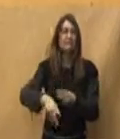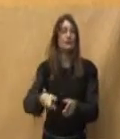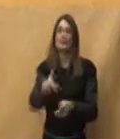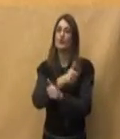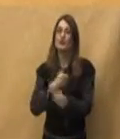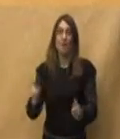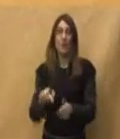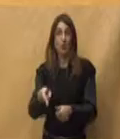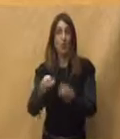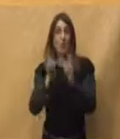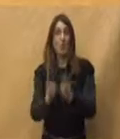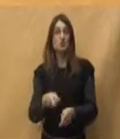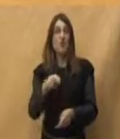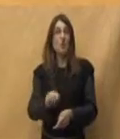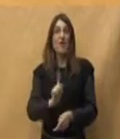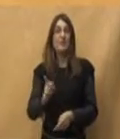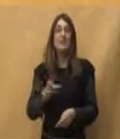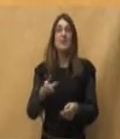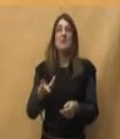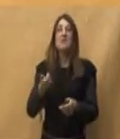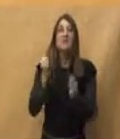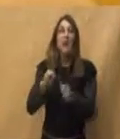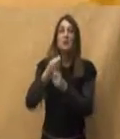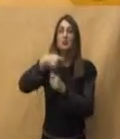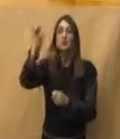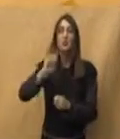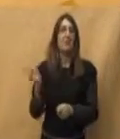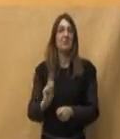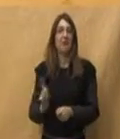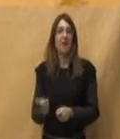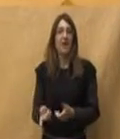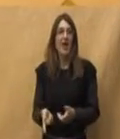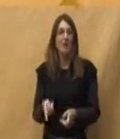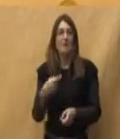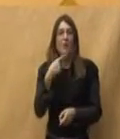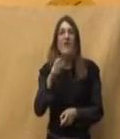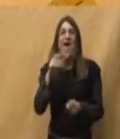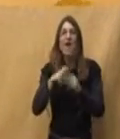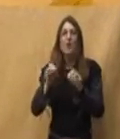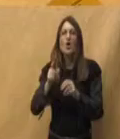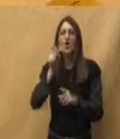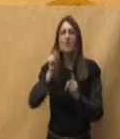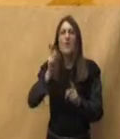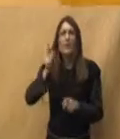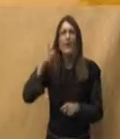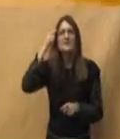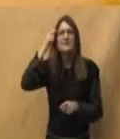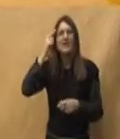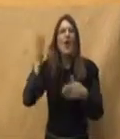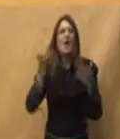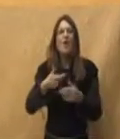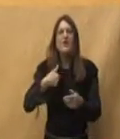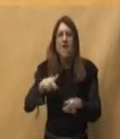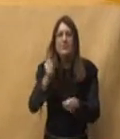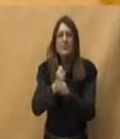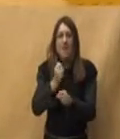nama dostupno, što nije pogubno za naš džep. To je ono važno što, kad smo govorili o edukaciji, čovjek mora imati edukaciju kako